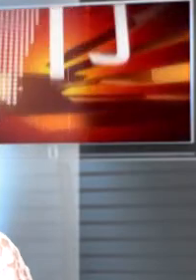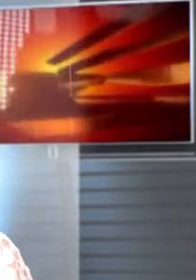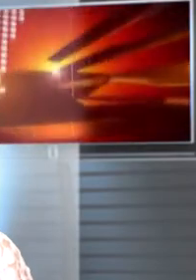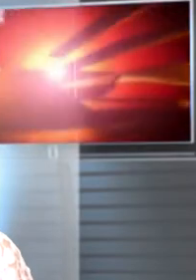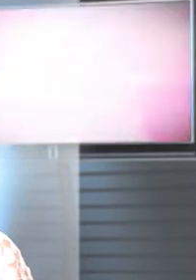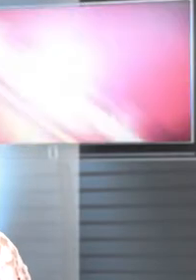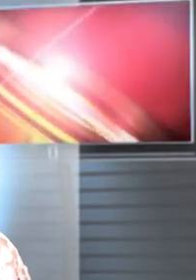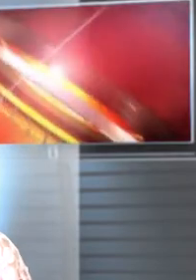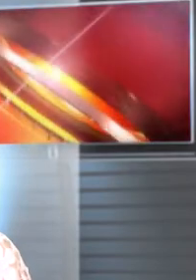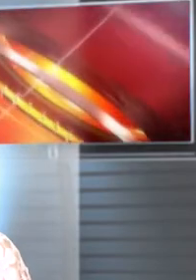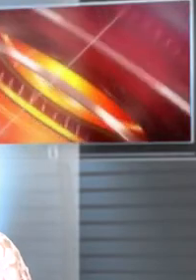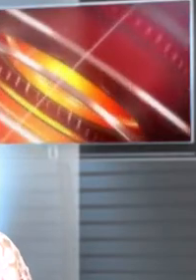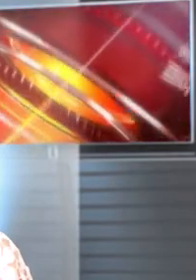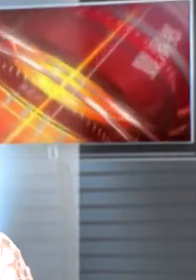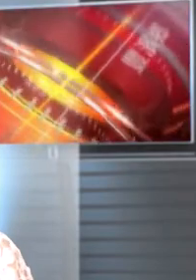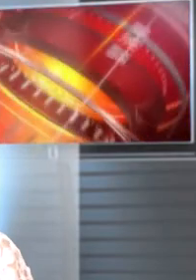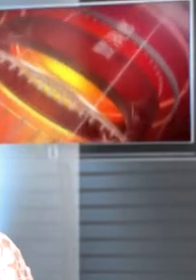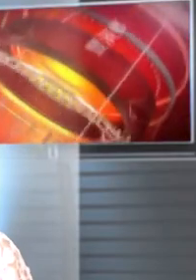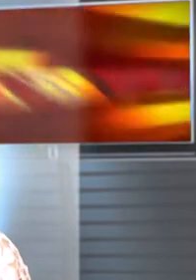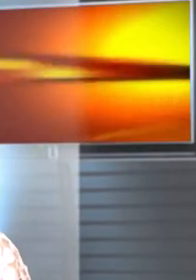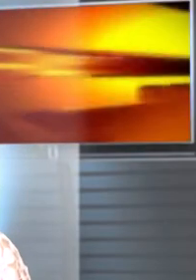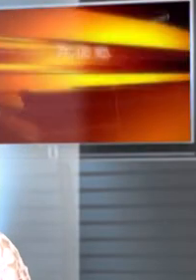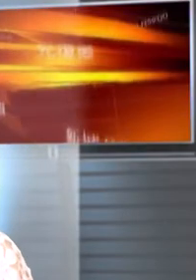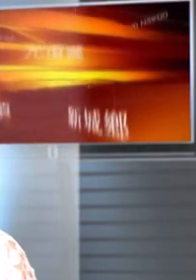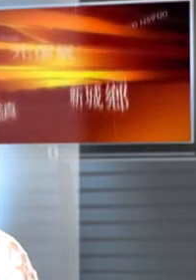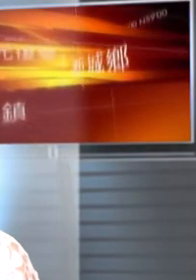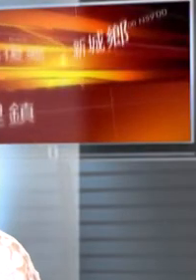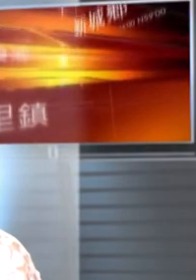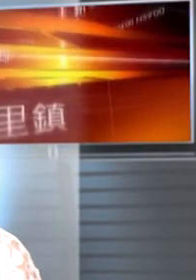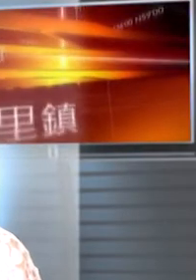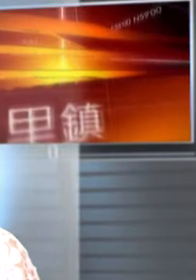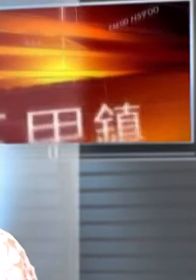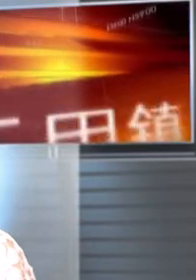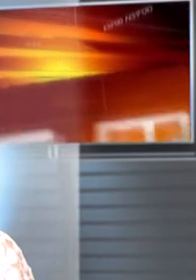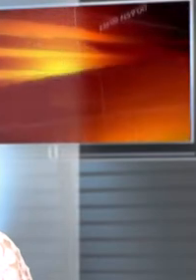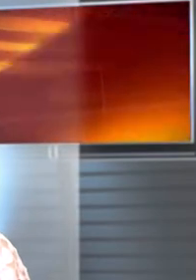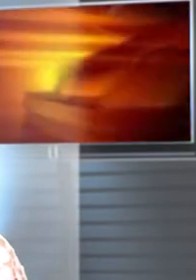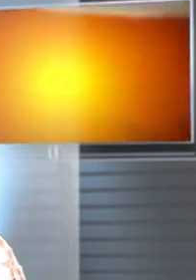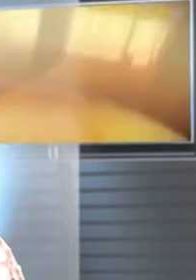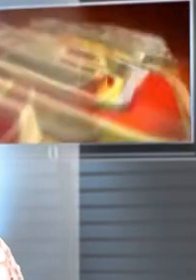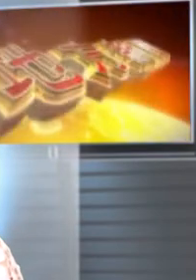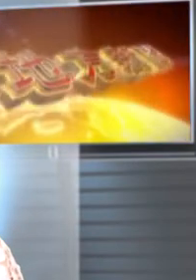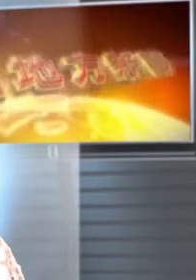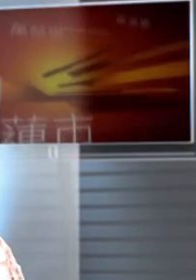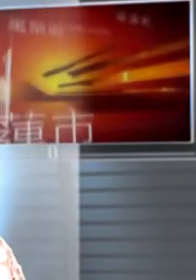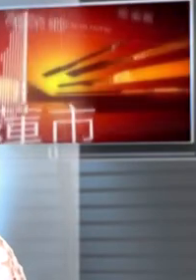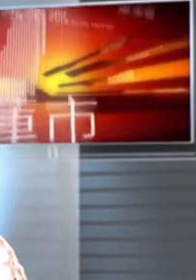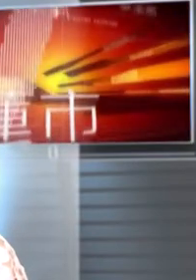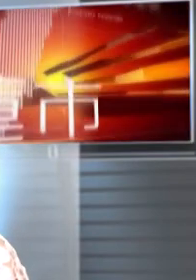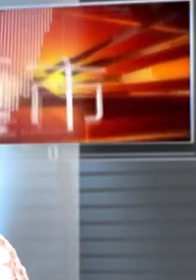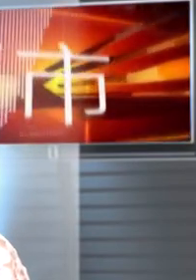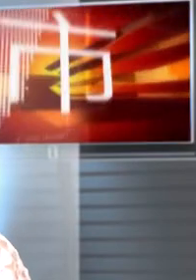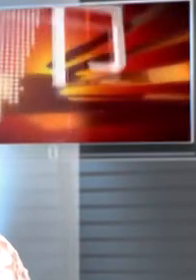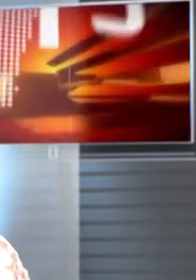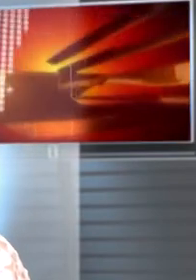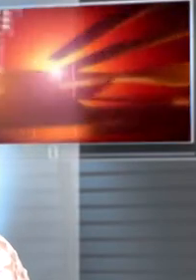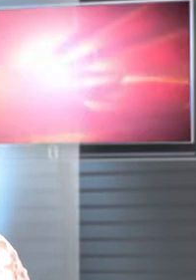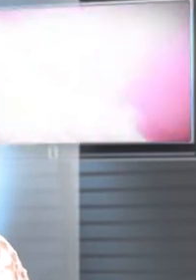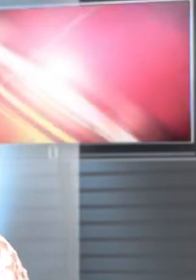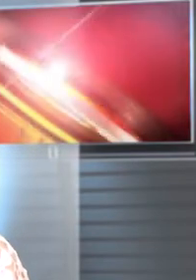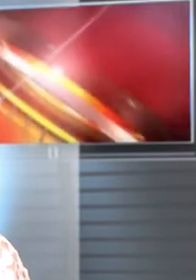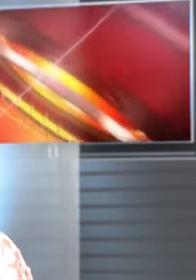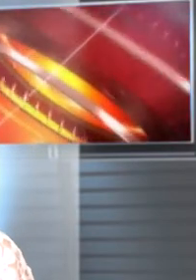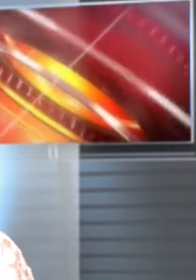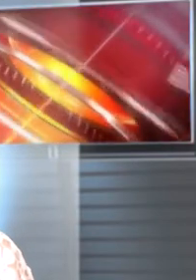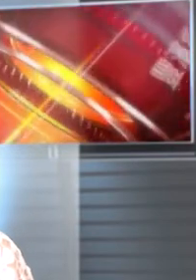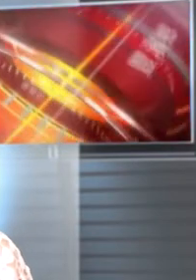你好，欢迎收看6月26号大花莲地方新闻，我是卢宇慧。花莲县连续第八天零确诊了，卫生局长朱家强宣布第二剂疫苗施打细